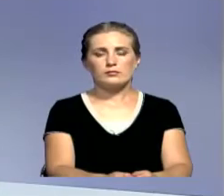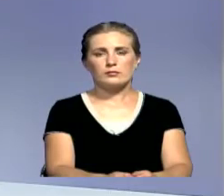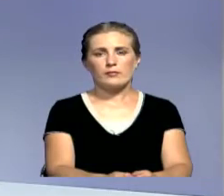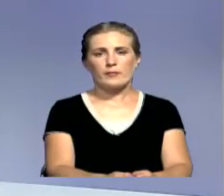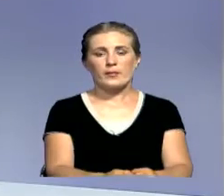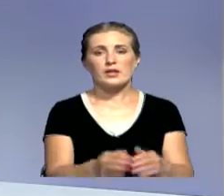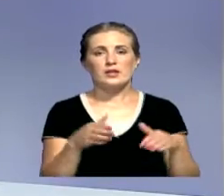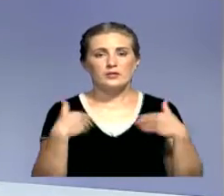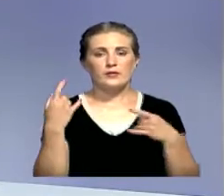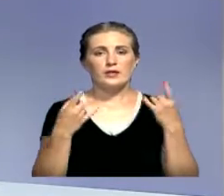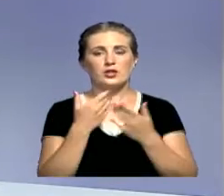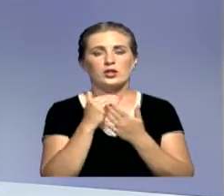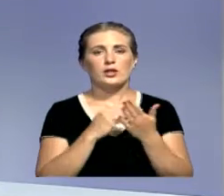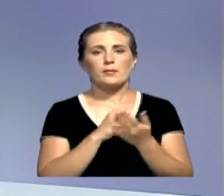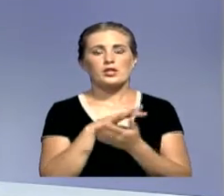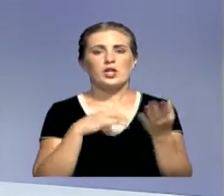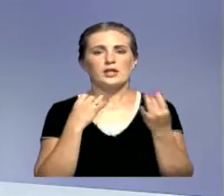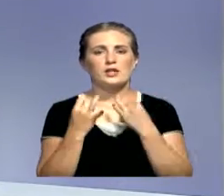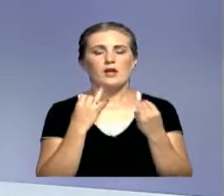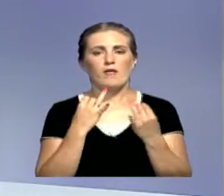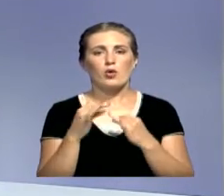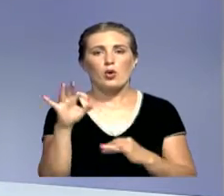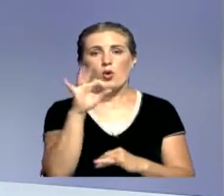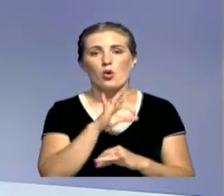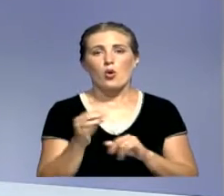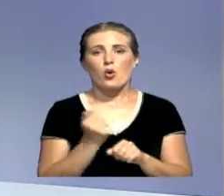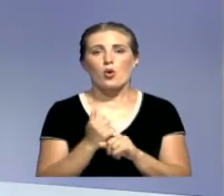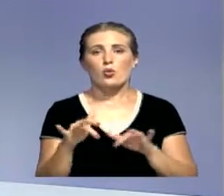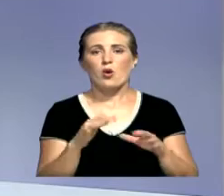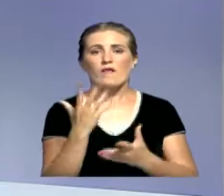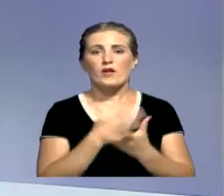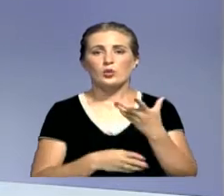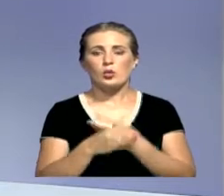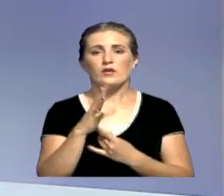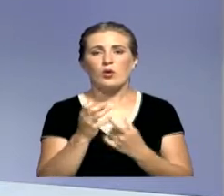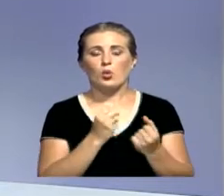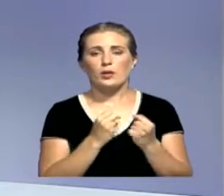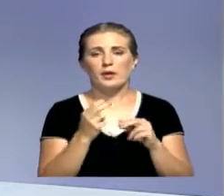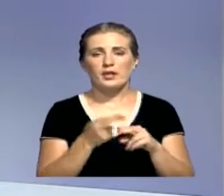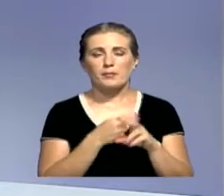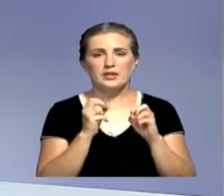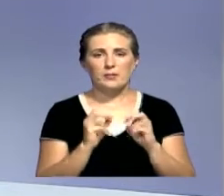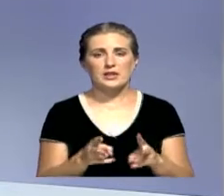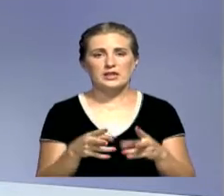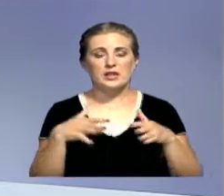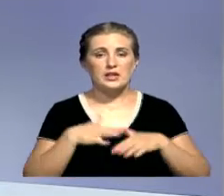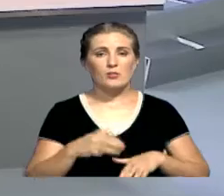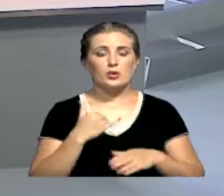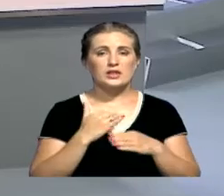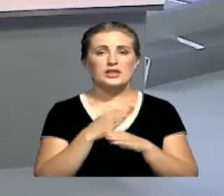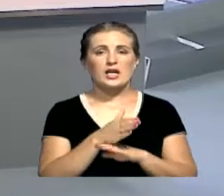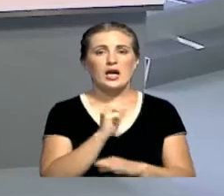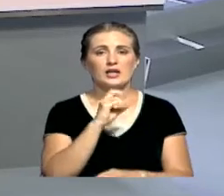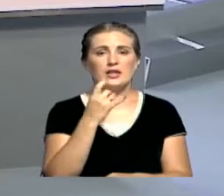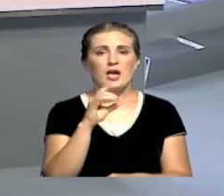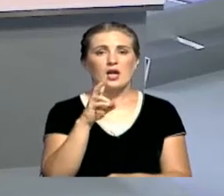здравствуйте эфир нашего телеканала продолжает разговорах о роли в феодосии во укрепление безопасности крыма у нас в гостях андрей